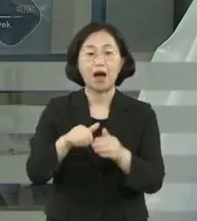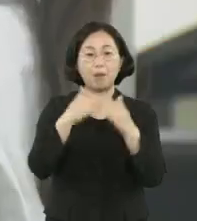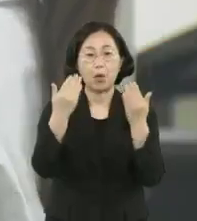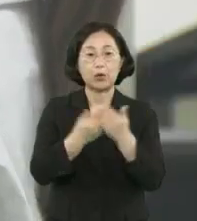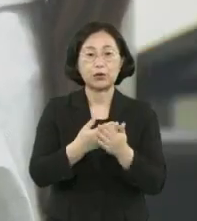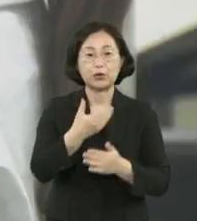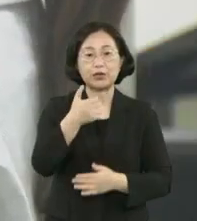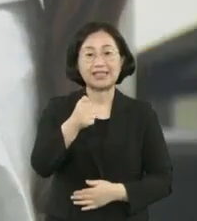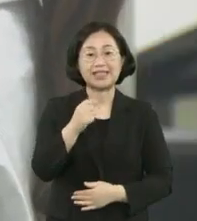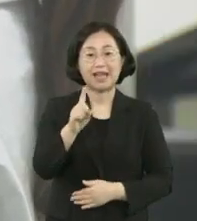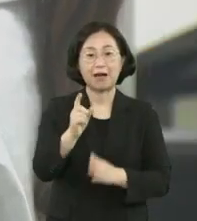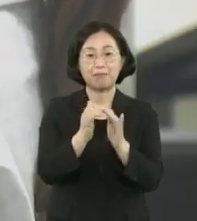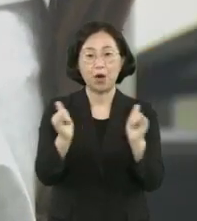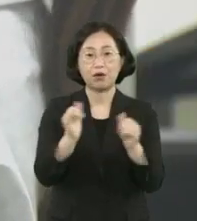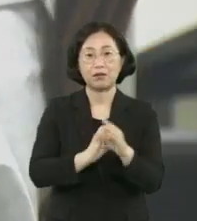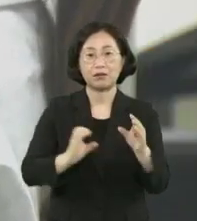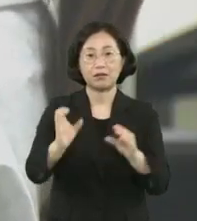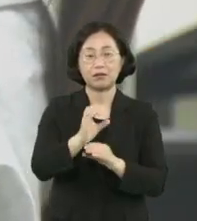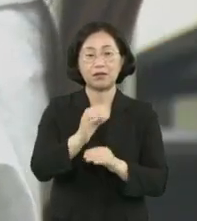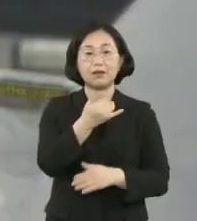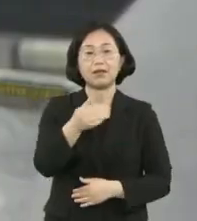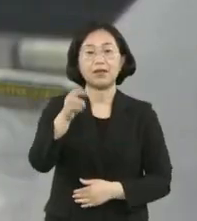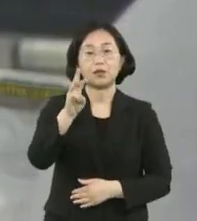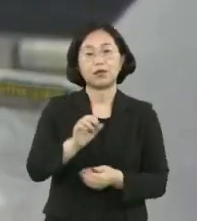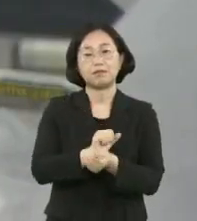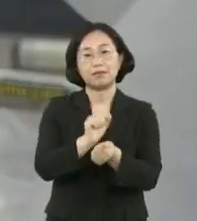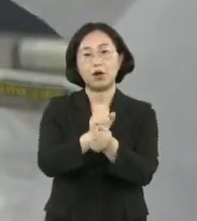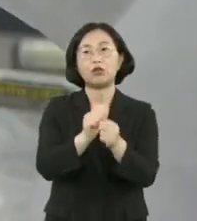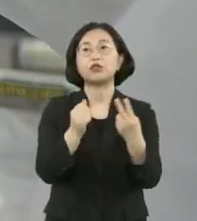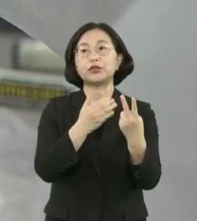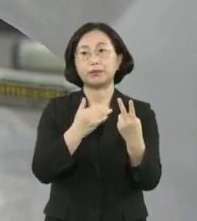모두 51명이 추가됐고 세종에선 모두